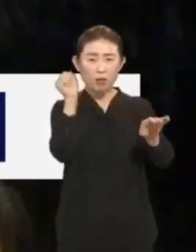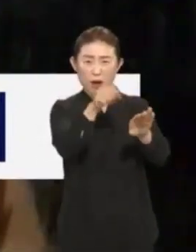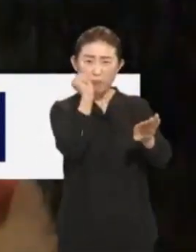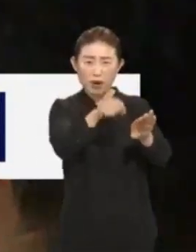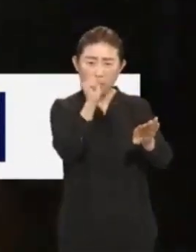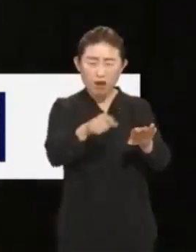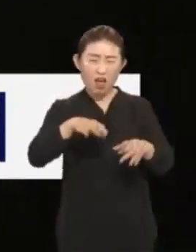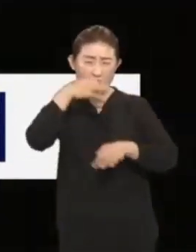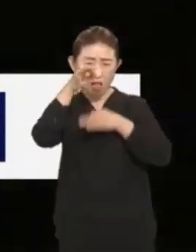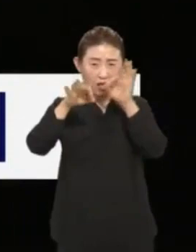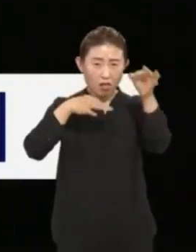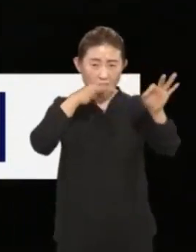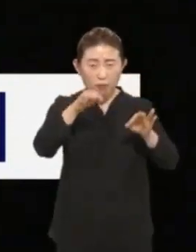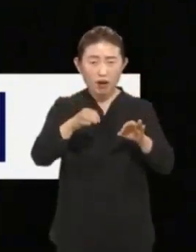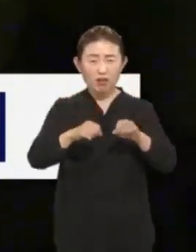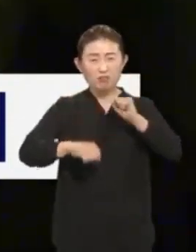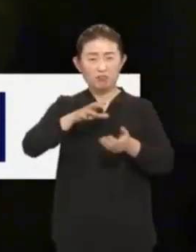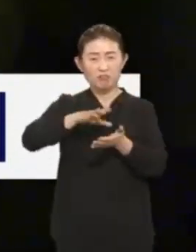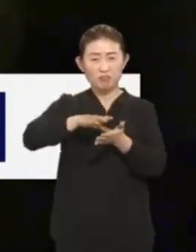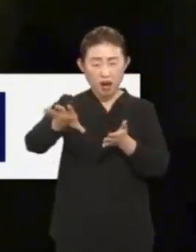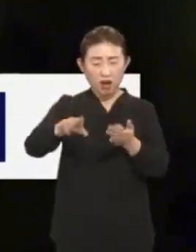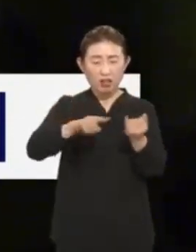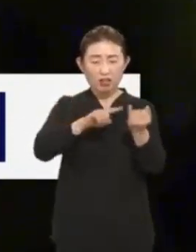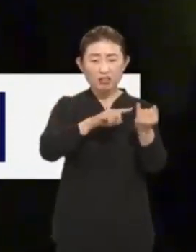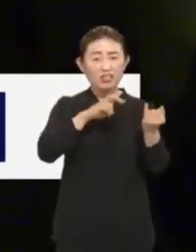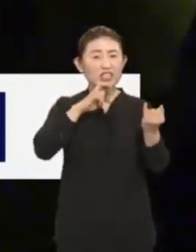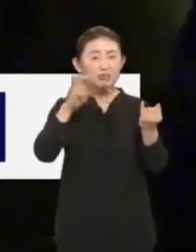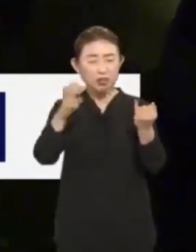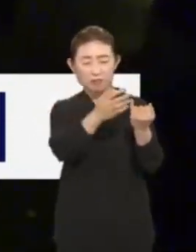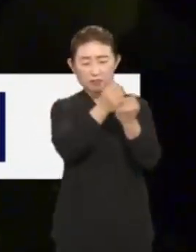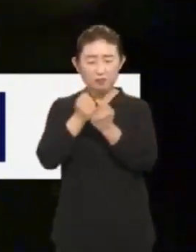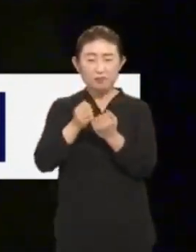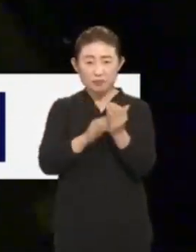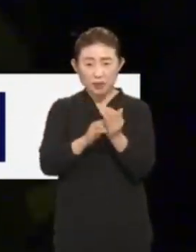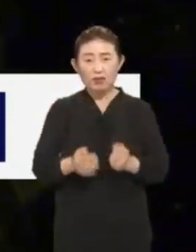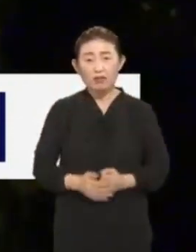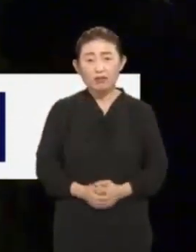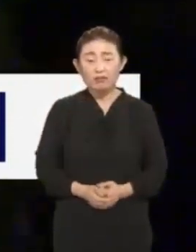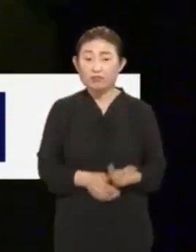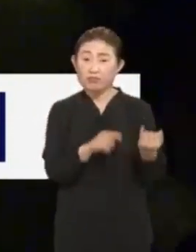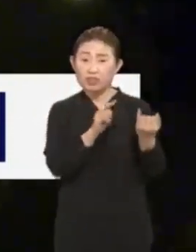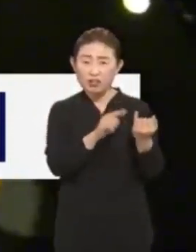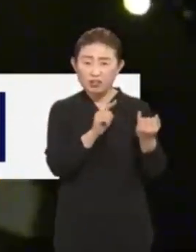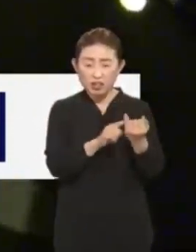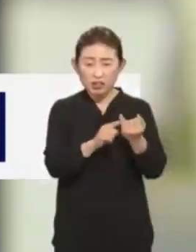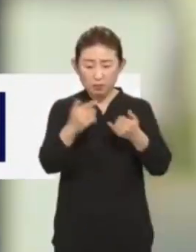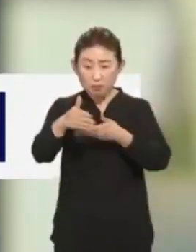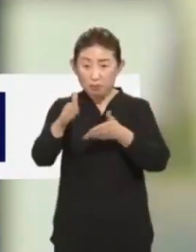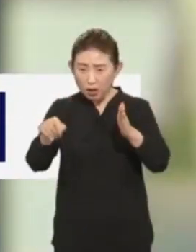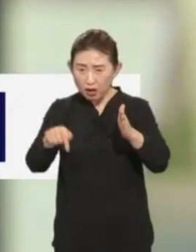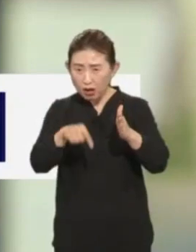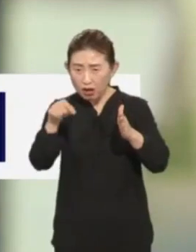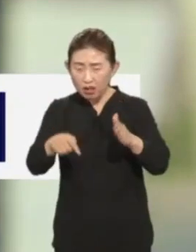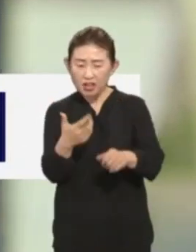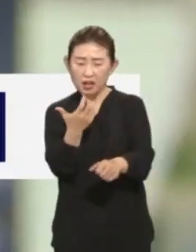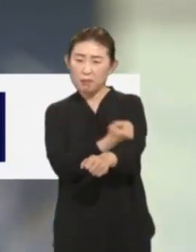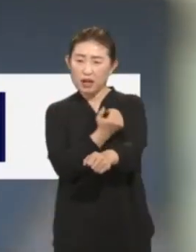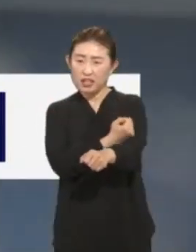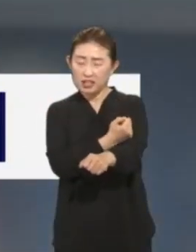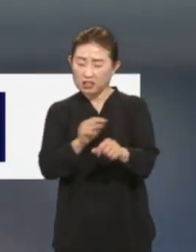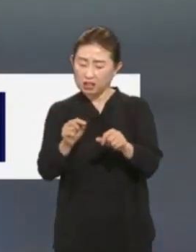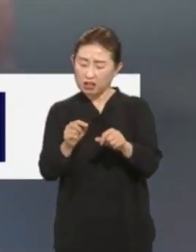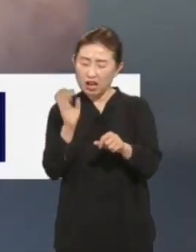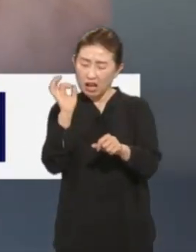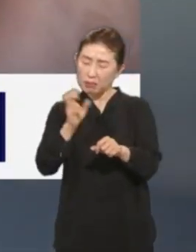등 난동을 피운 혐의로 20대 여성 a씨를 붙잡았습니다 경찰은이 여성이 머물던 객실에서 마약 투약에